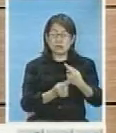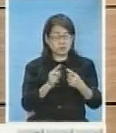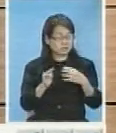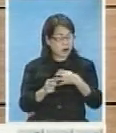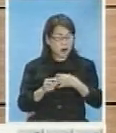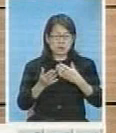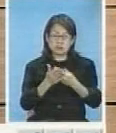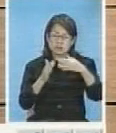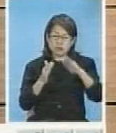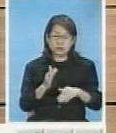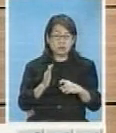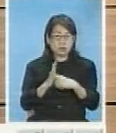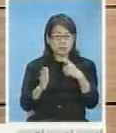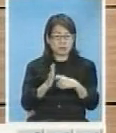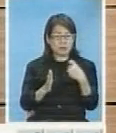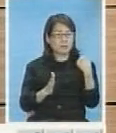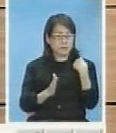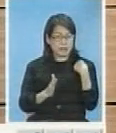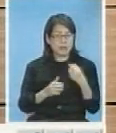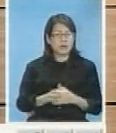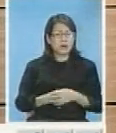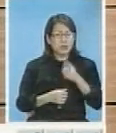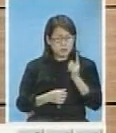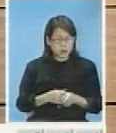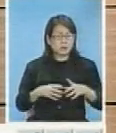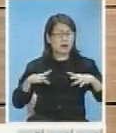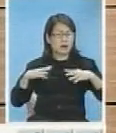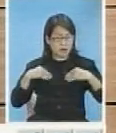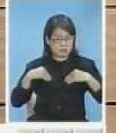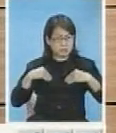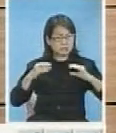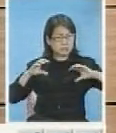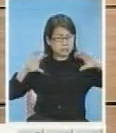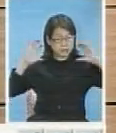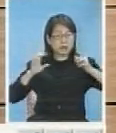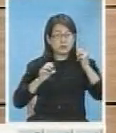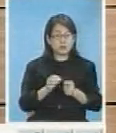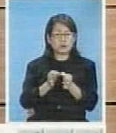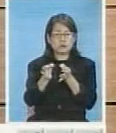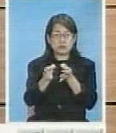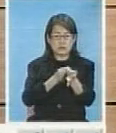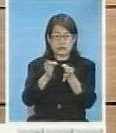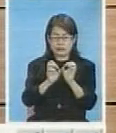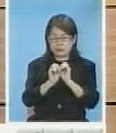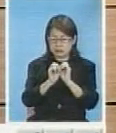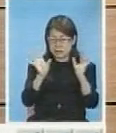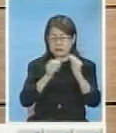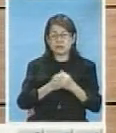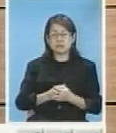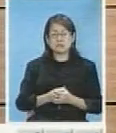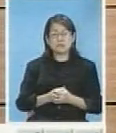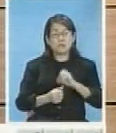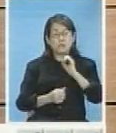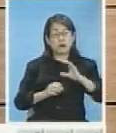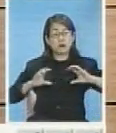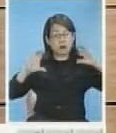ครับปฏิเสธไม่ได้ครับรัฐบาลต้องตอบให้ชัดนะครับว่ารัฐบาลนี้